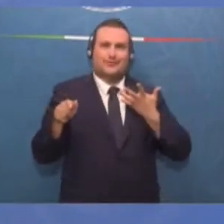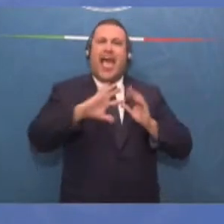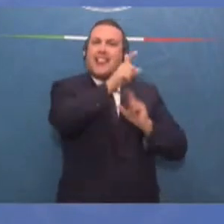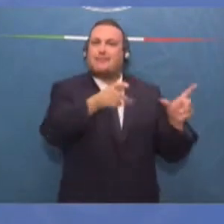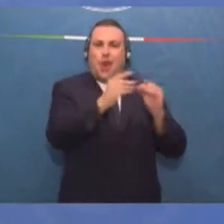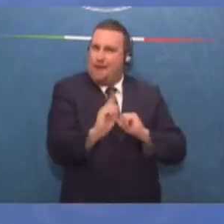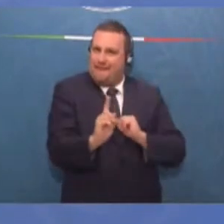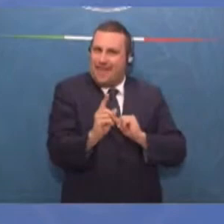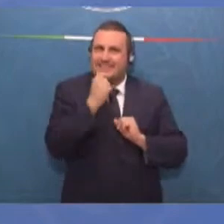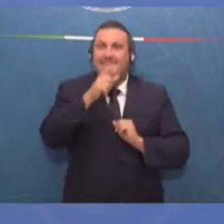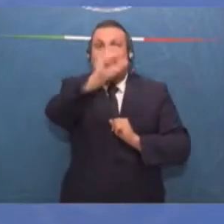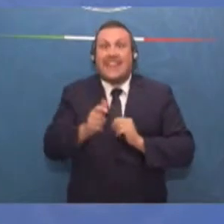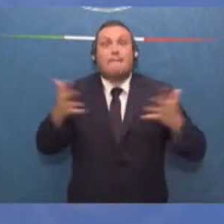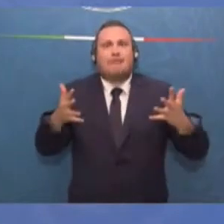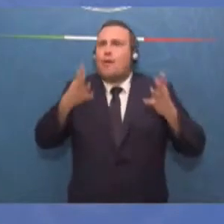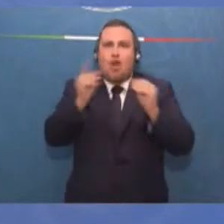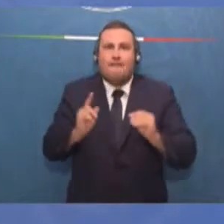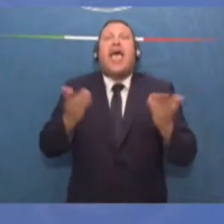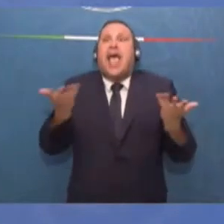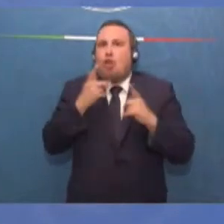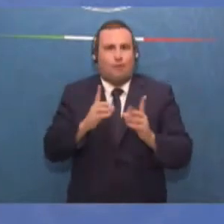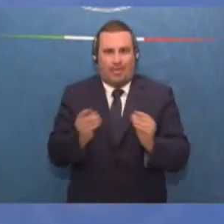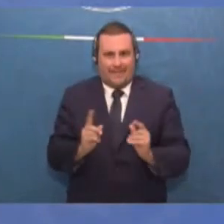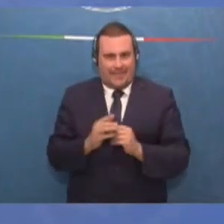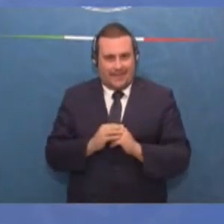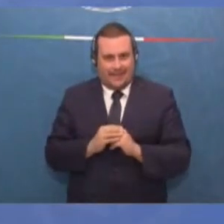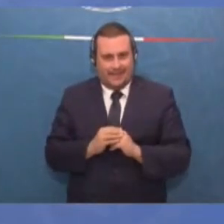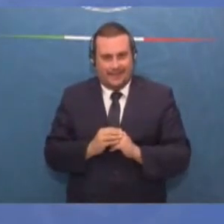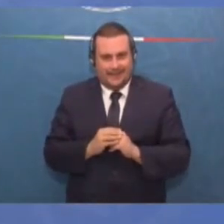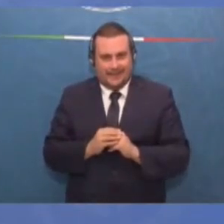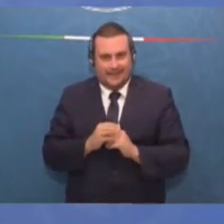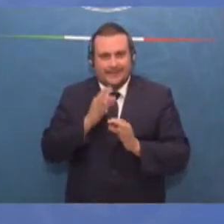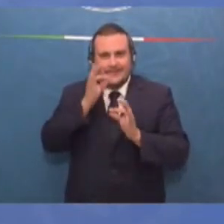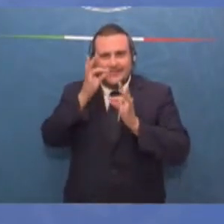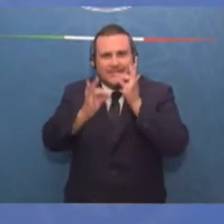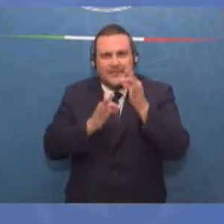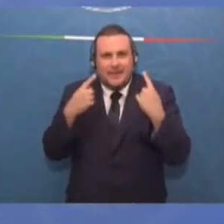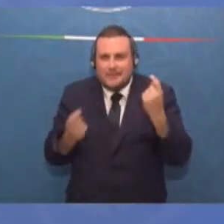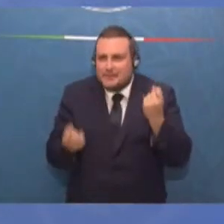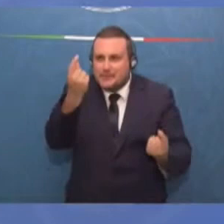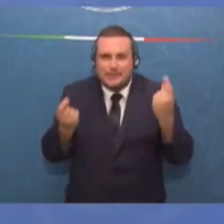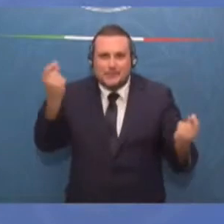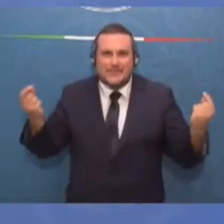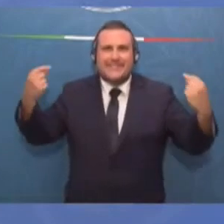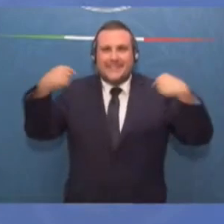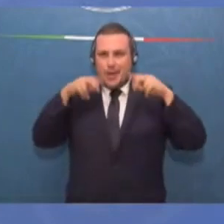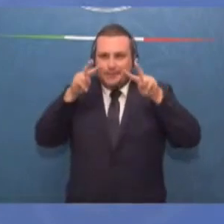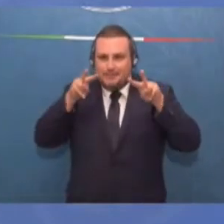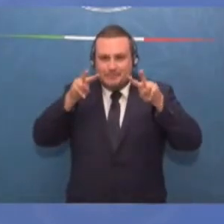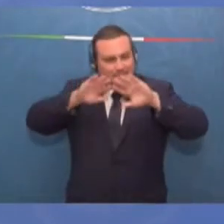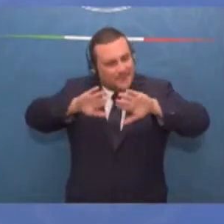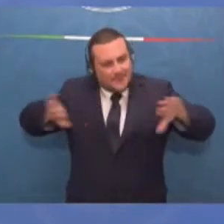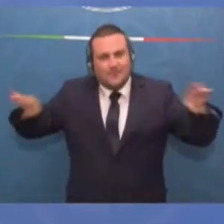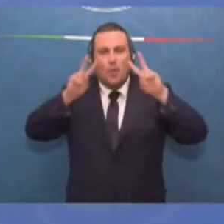la maggioranza degli italiani non lo fa e non lo vuol fare Quindi io direi io vedo queste cose guardo alla maggioranza